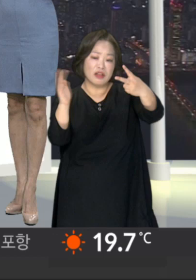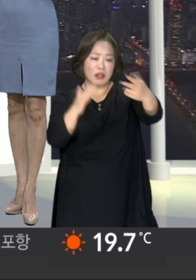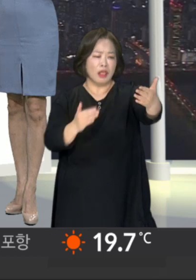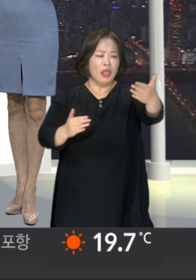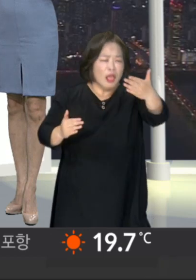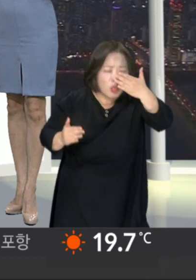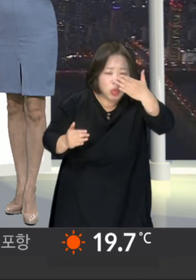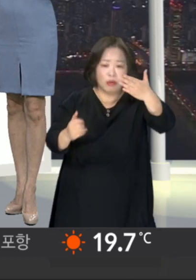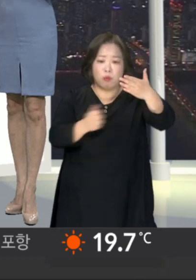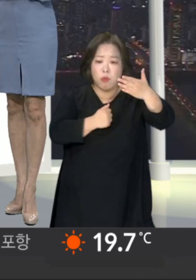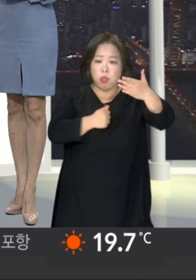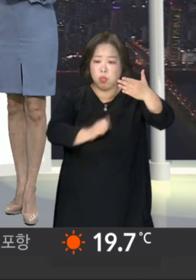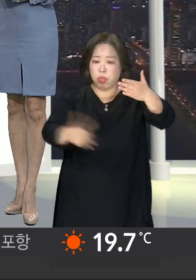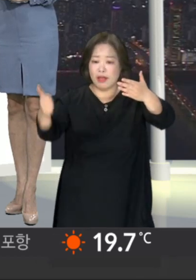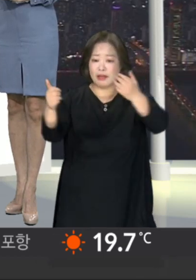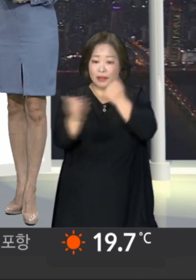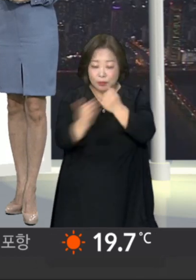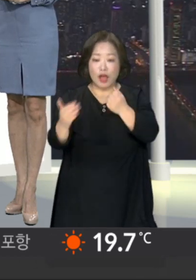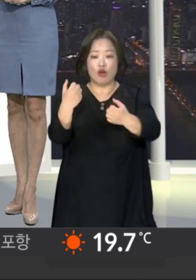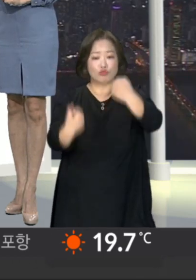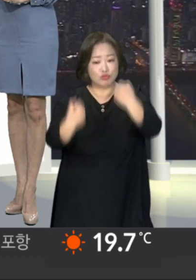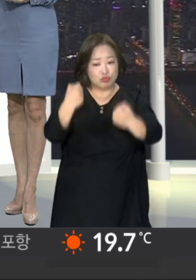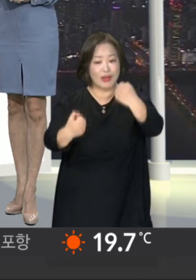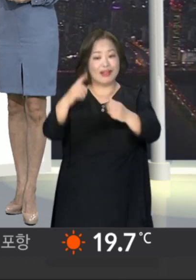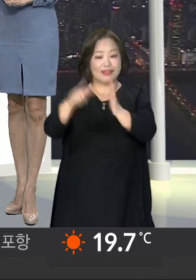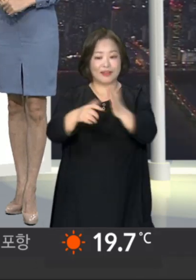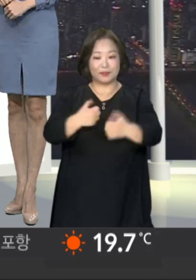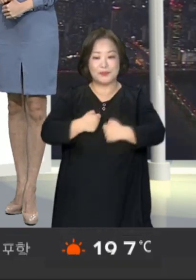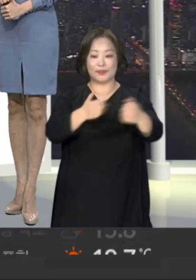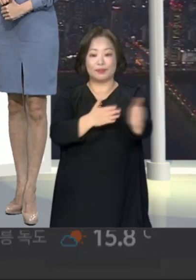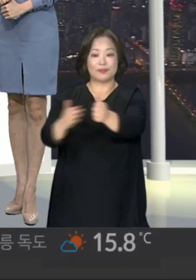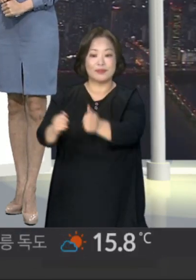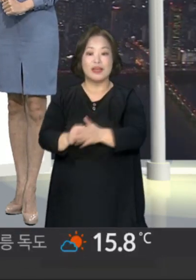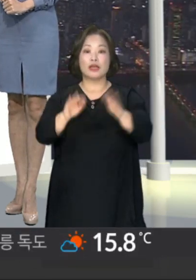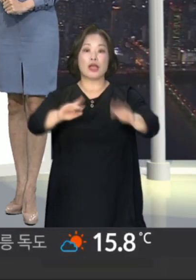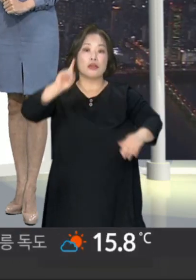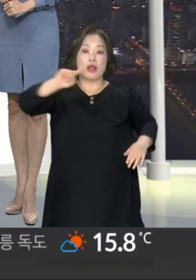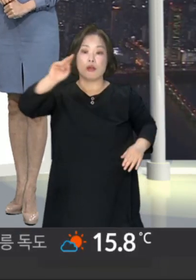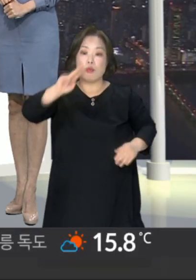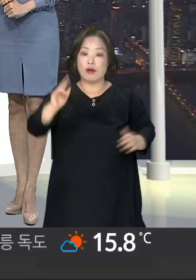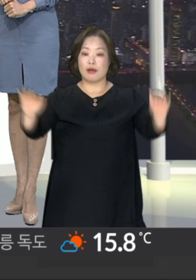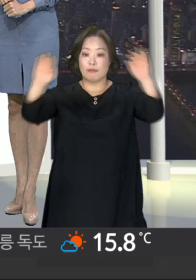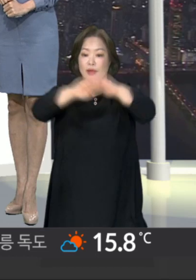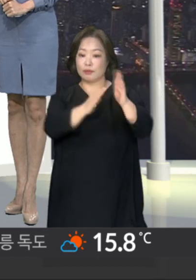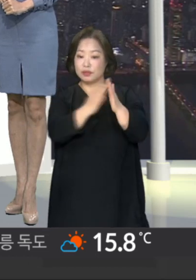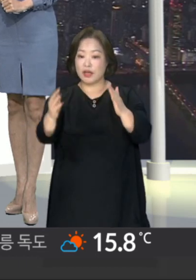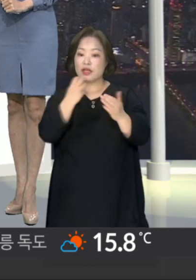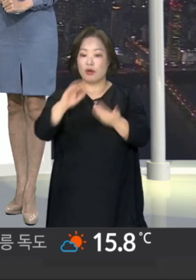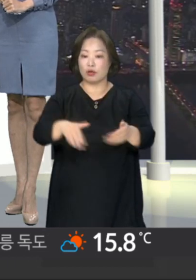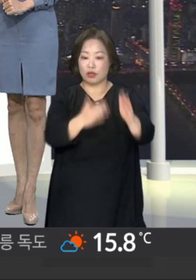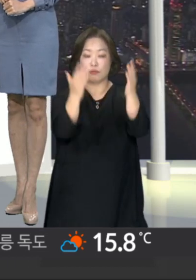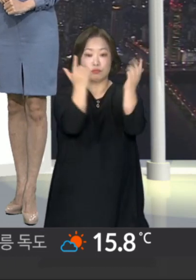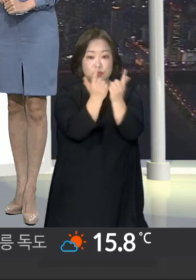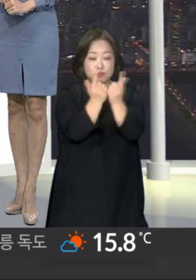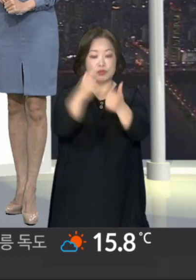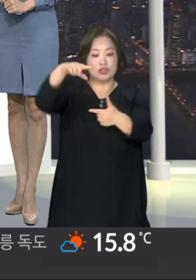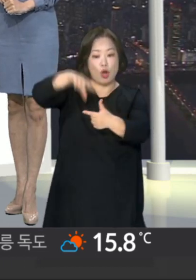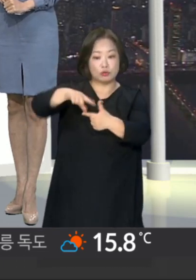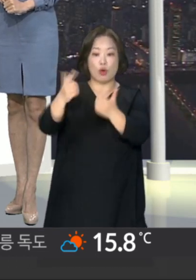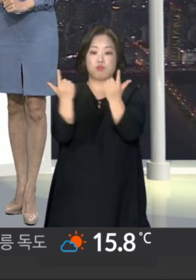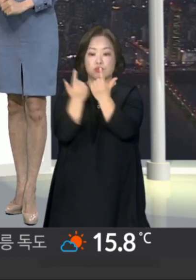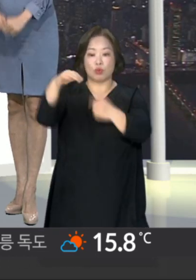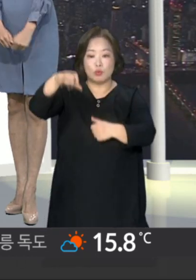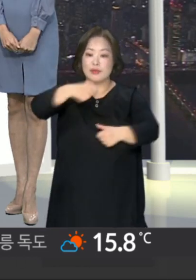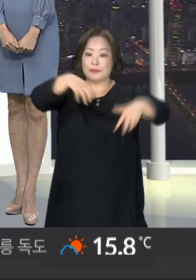내다보기 힘든 지역이 많은 만큼 오고 가실 때 조심하셔야겠습니다. 모레 밤부터는 경기 북부와 강원 영서 북부 지역에